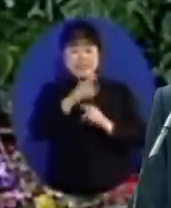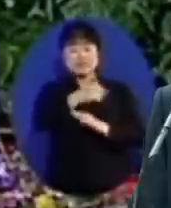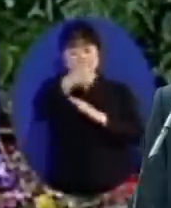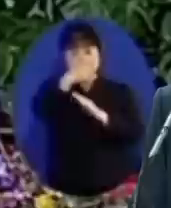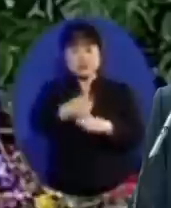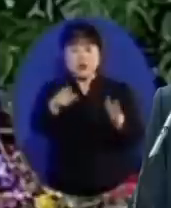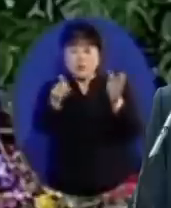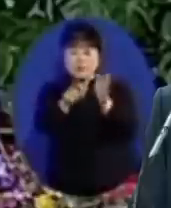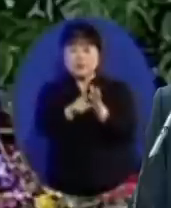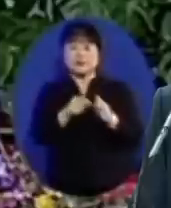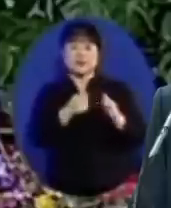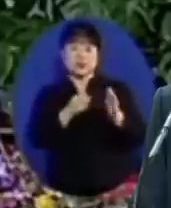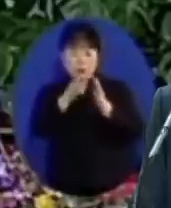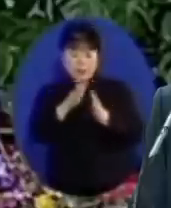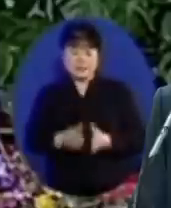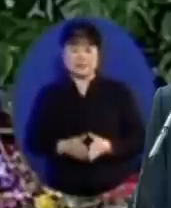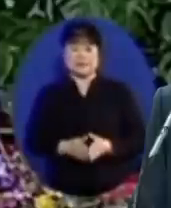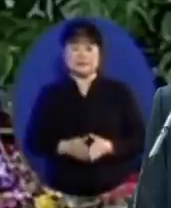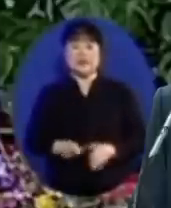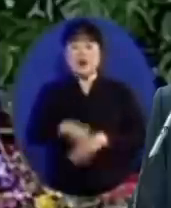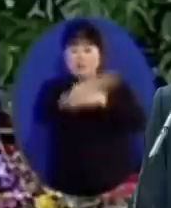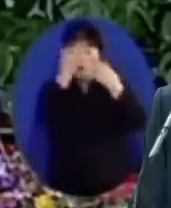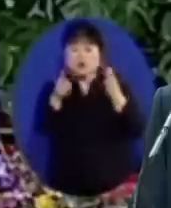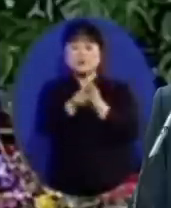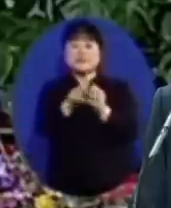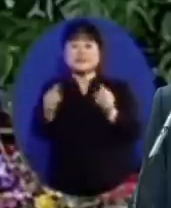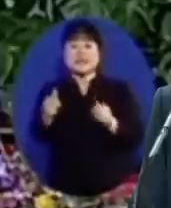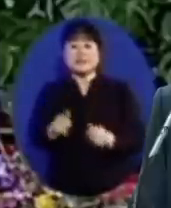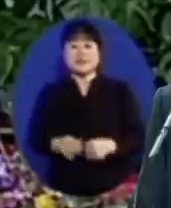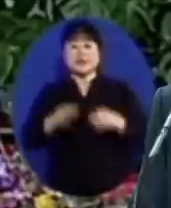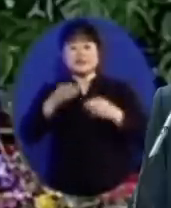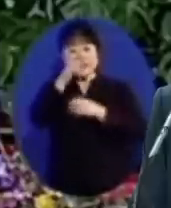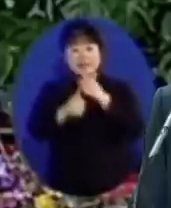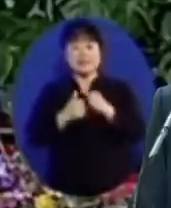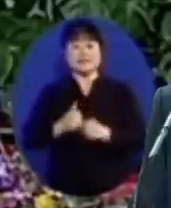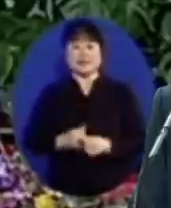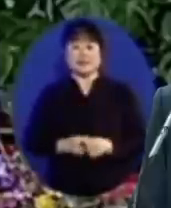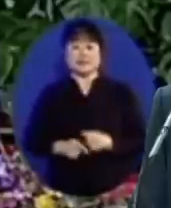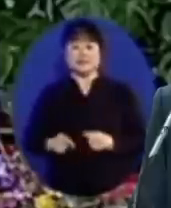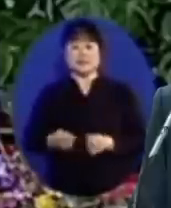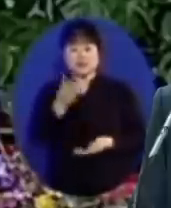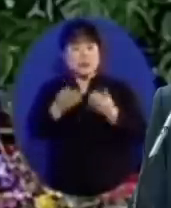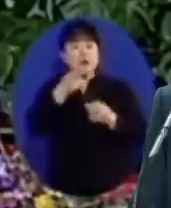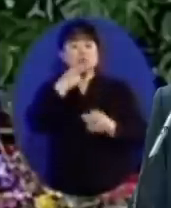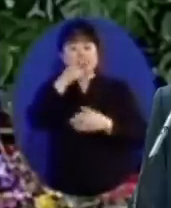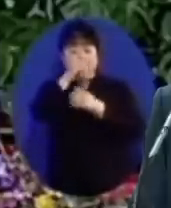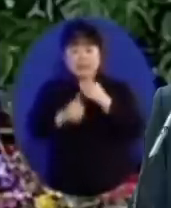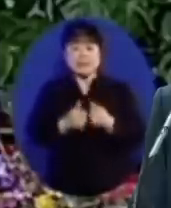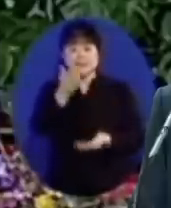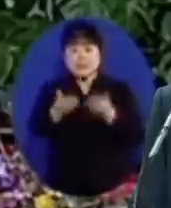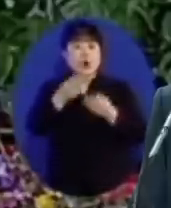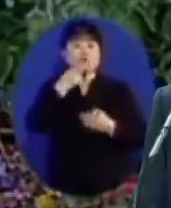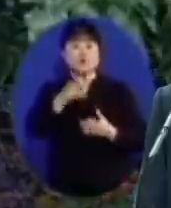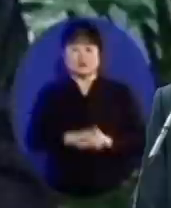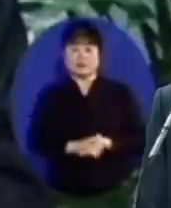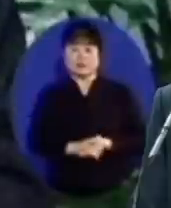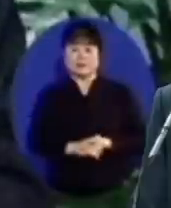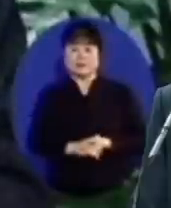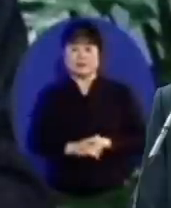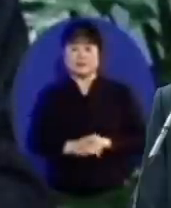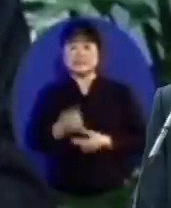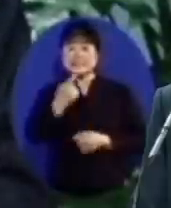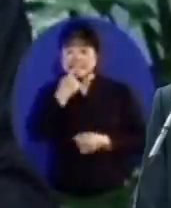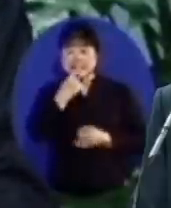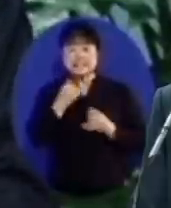그리스도를 믿음으로 말미암아 모든 믿는 자에게 미치는 하나님의 의인이 차별이 없느니라. 하나님은 차별하지 않습니다.